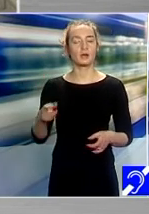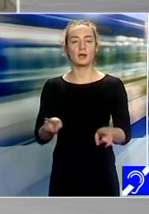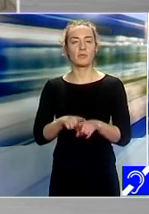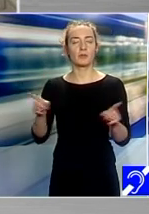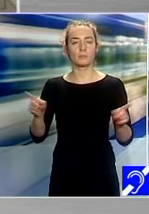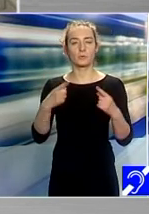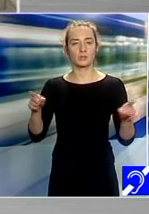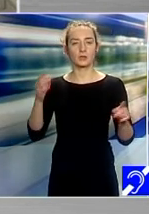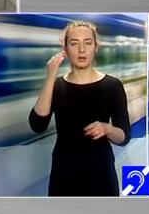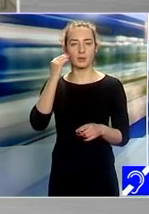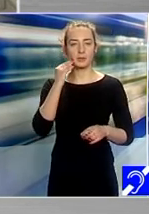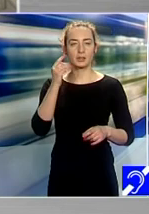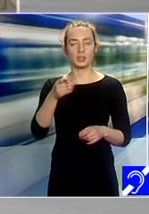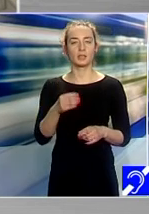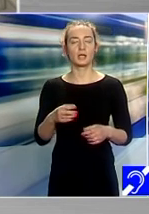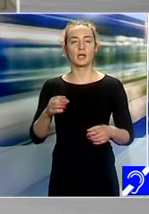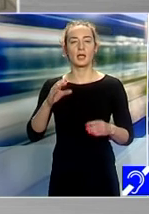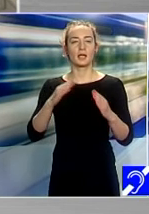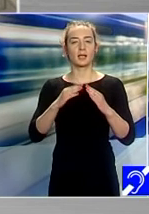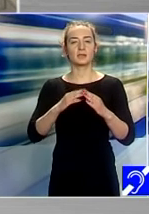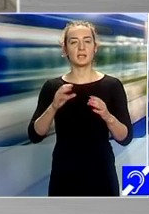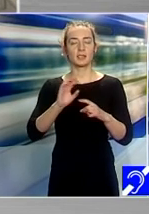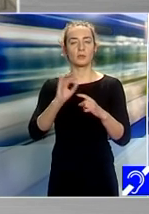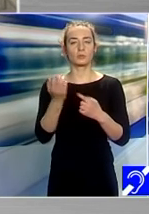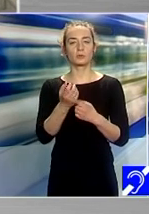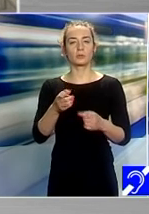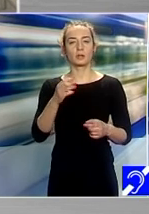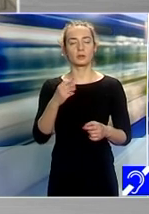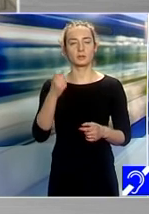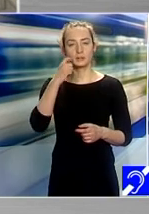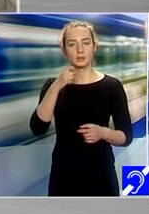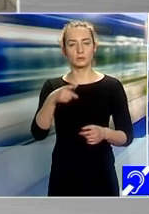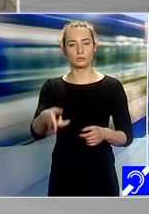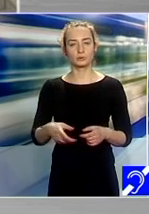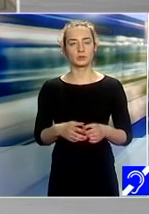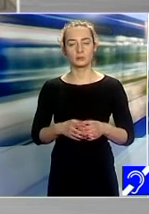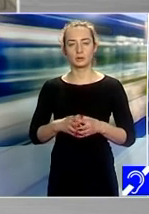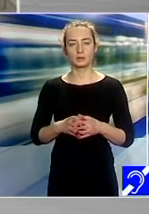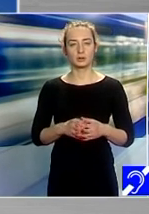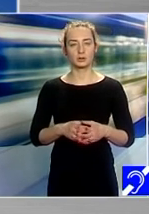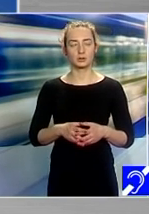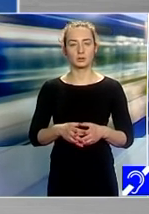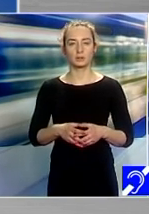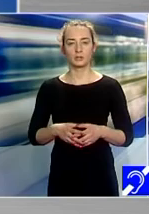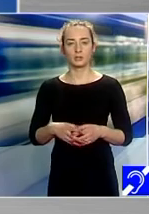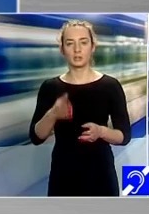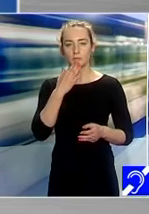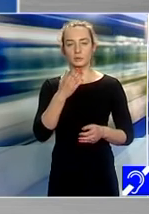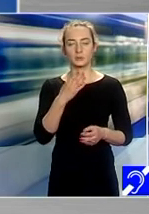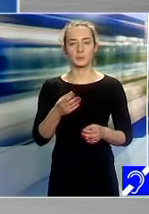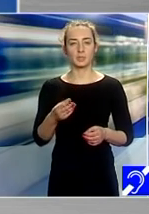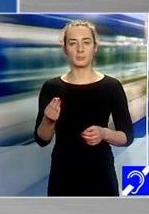american, va fi jucat la Casa de Cultură de la ora 19 din Cluj-Napoca. Luminița, legătura înapoi la tine în studio. Îți